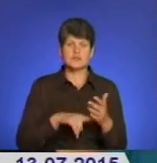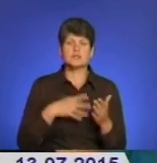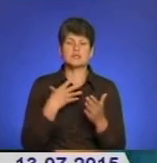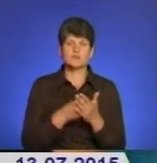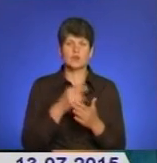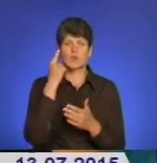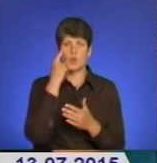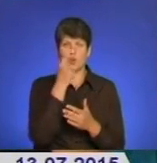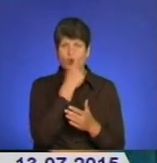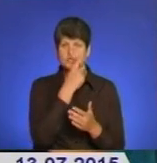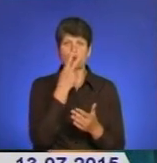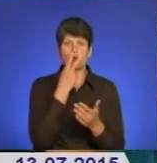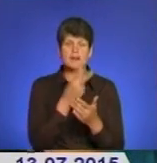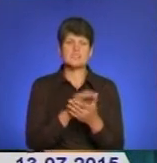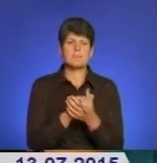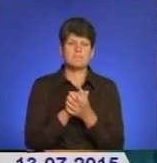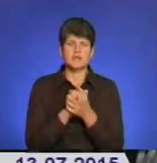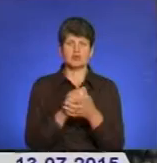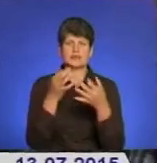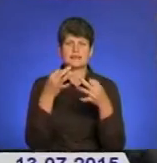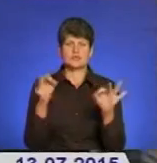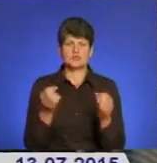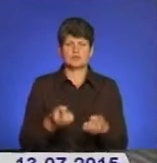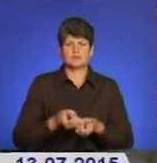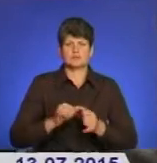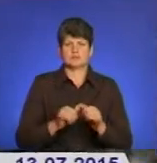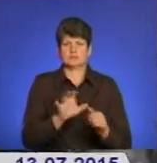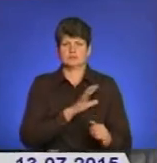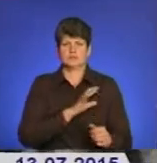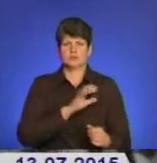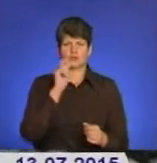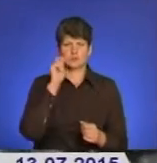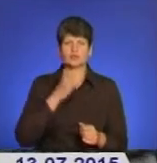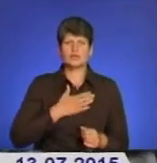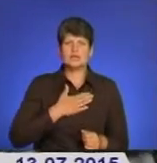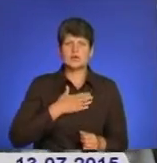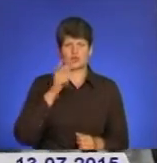очі побачить мирну, незалежну, процвітаючу країну. Нашу Україну.